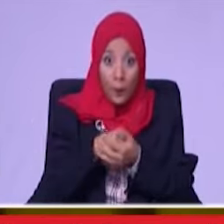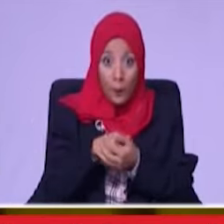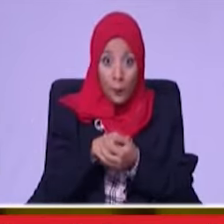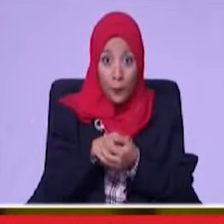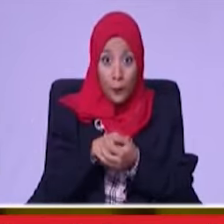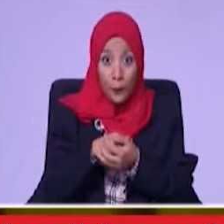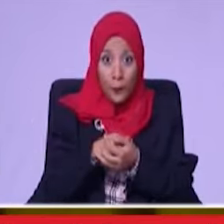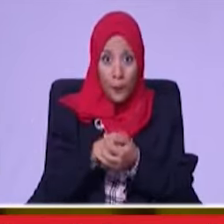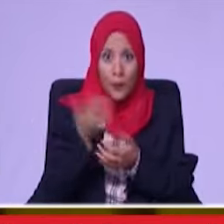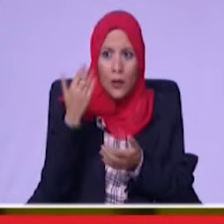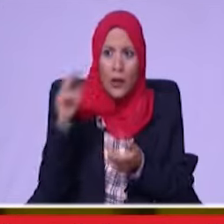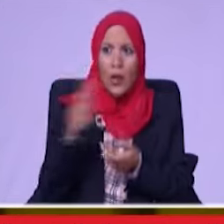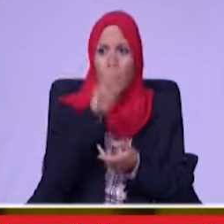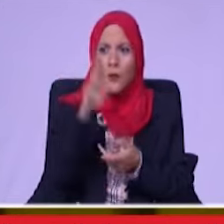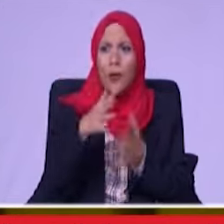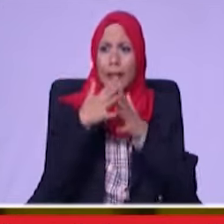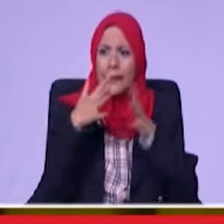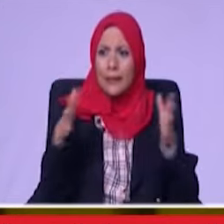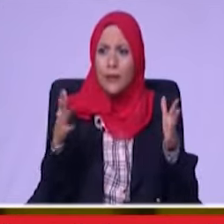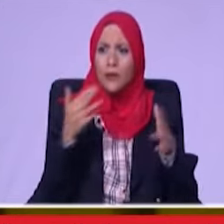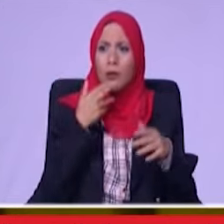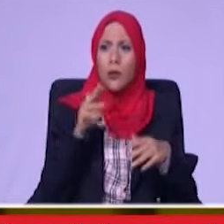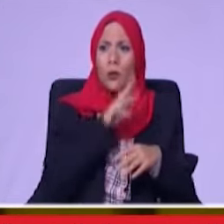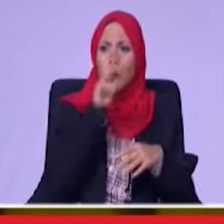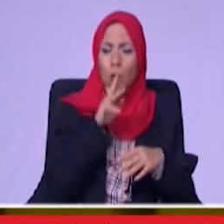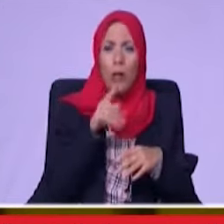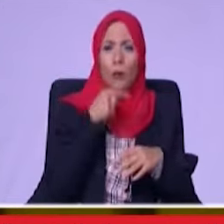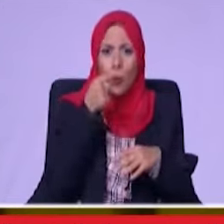جتنا أسئلة كتيرة. سؤال بيسأل عن